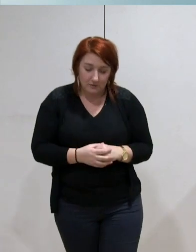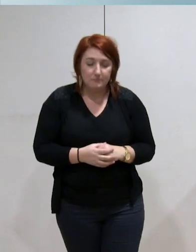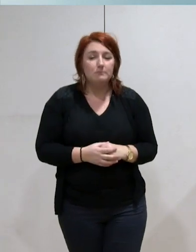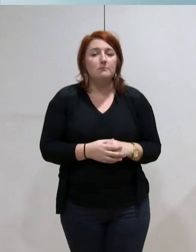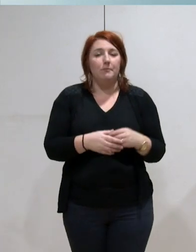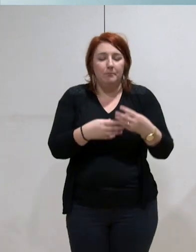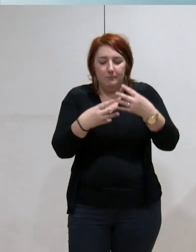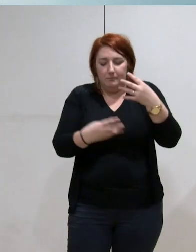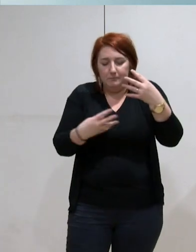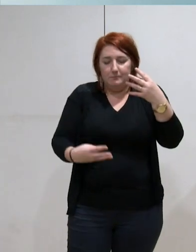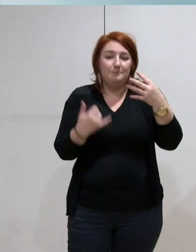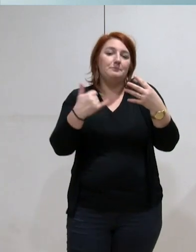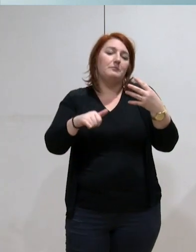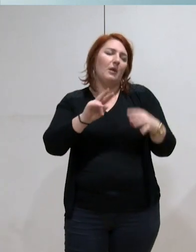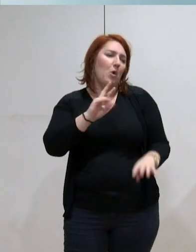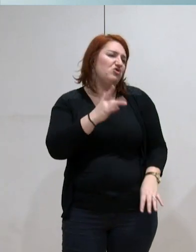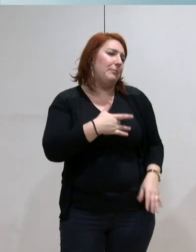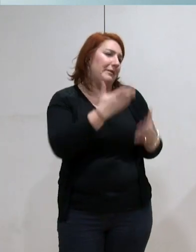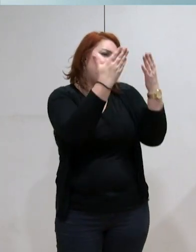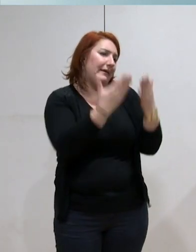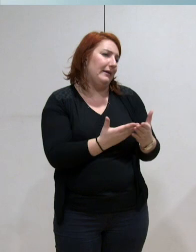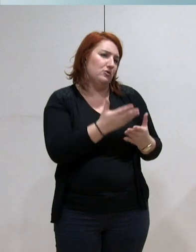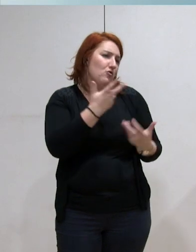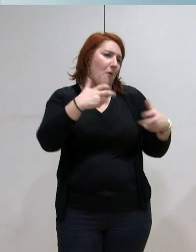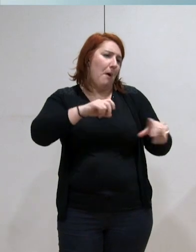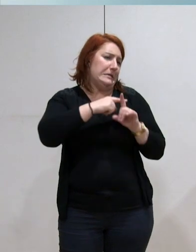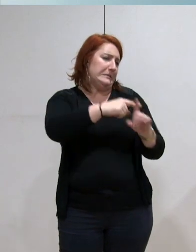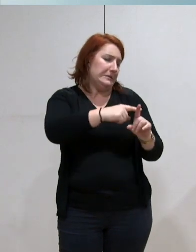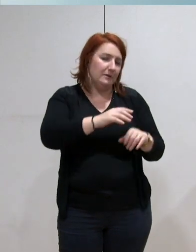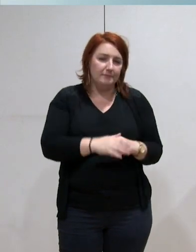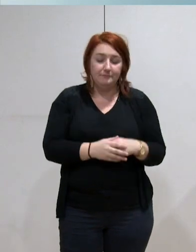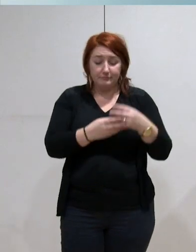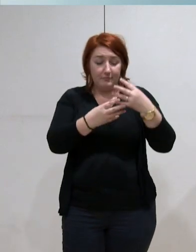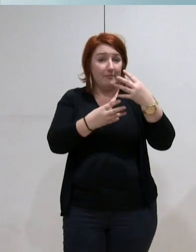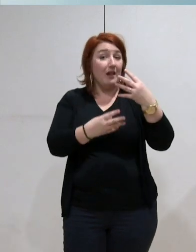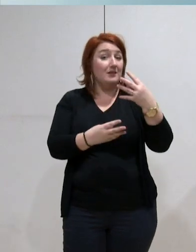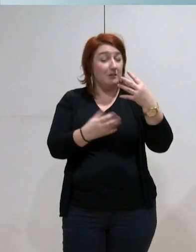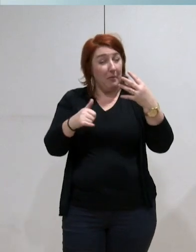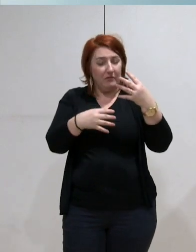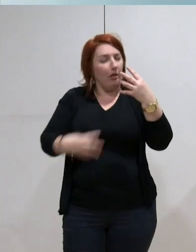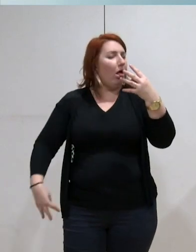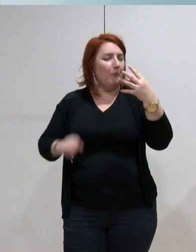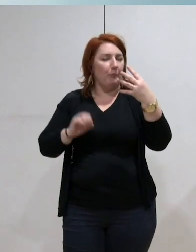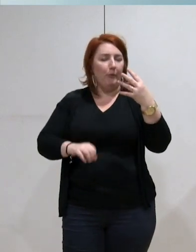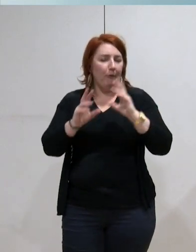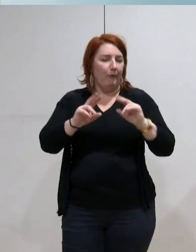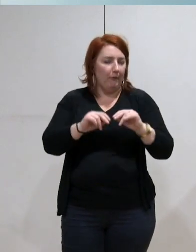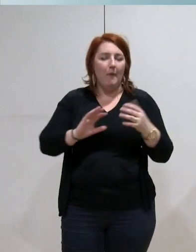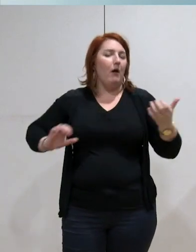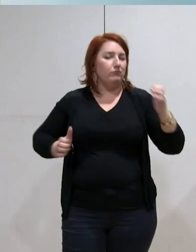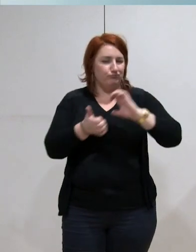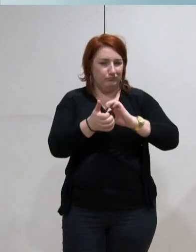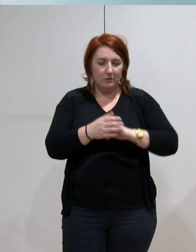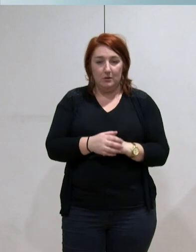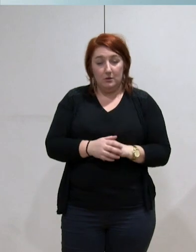exhaustive j'ai pitié de vous cette liste non exhaustive elle représente à à elle seul probablement de l'ordre de